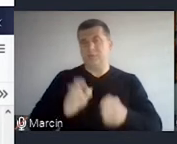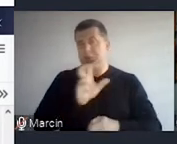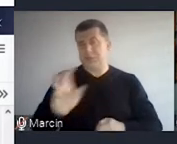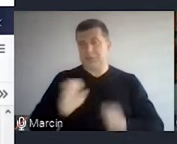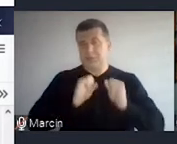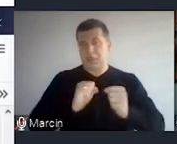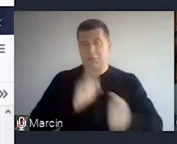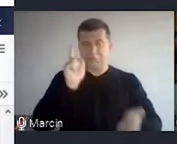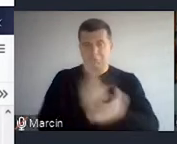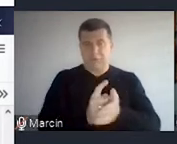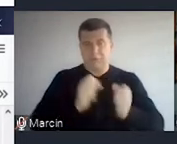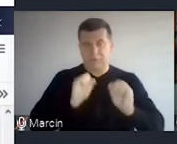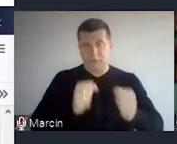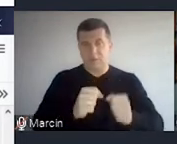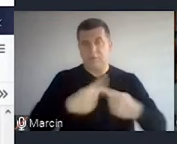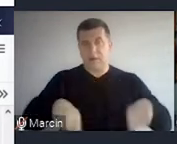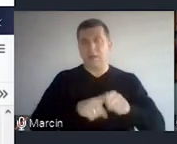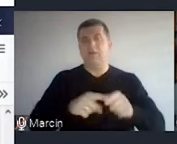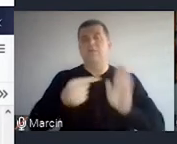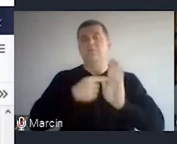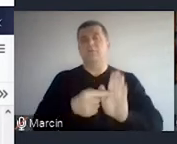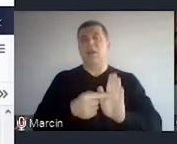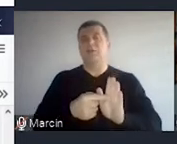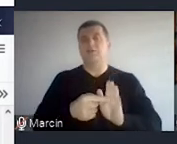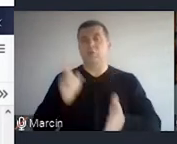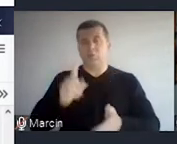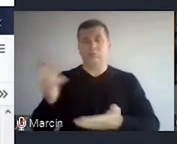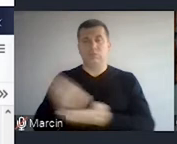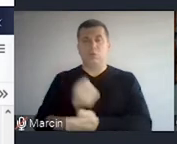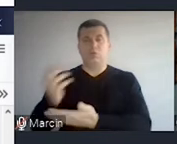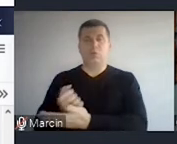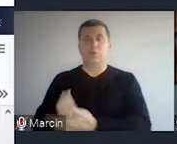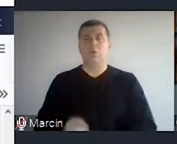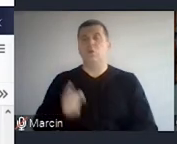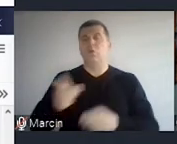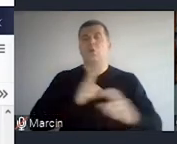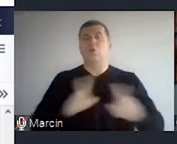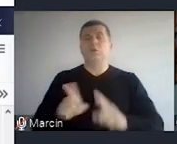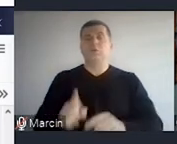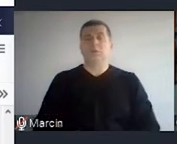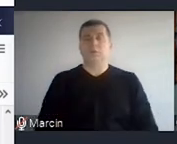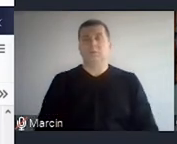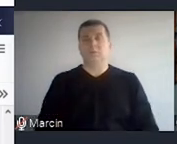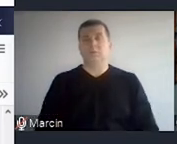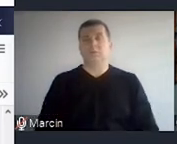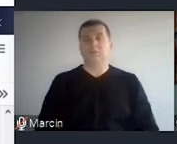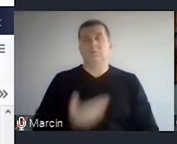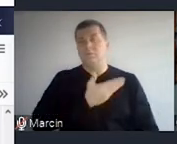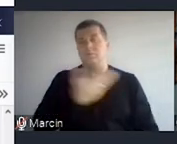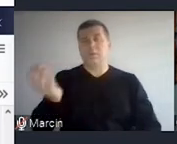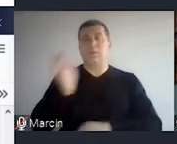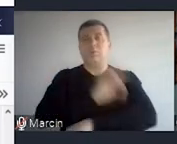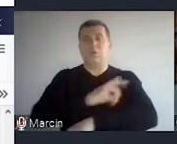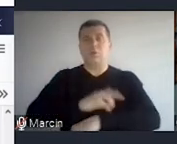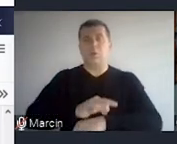działania zostały zrealizowane i czy wskaźniki zostały osiągnięte. To oznaczać będzie, że w Państwa projekcie